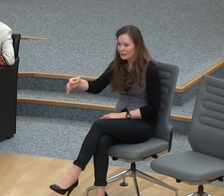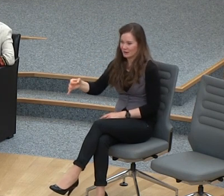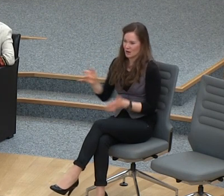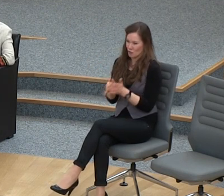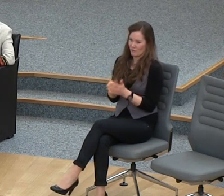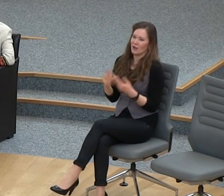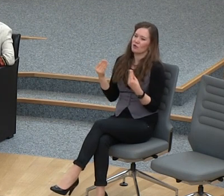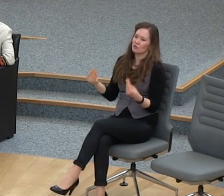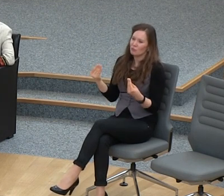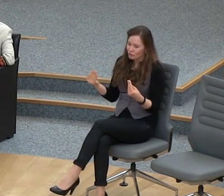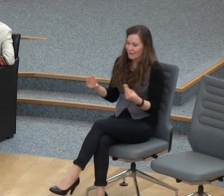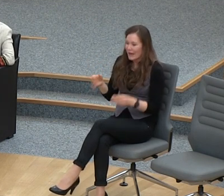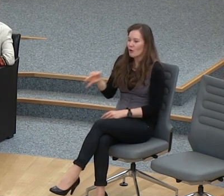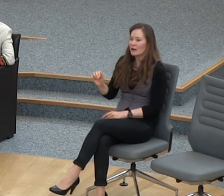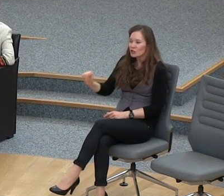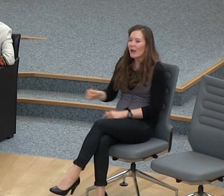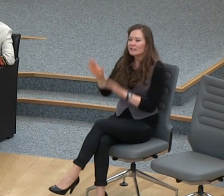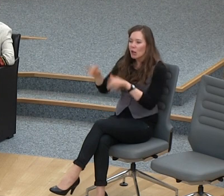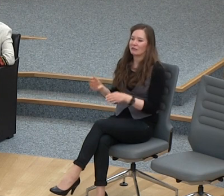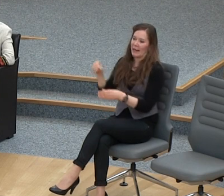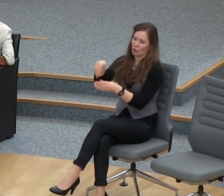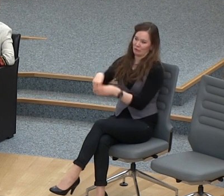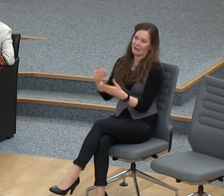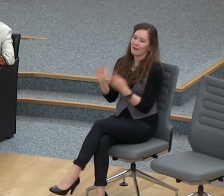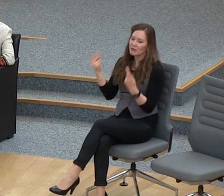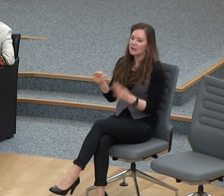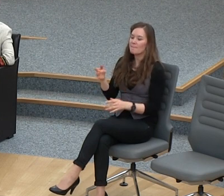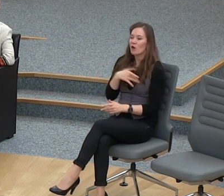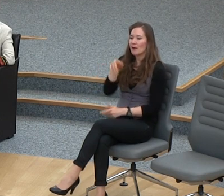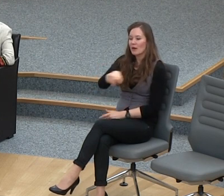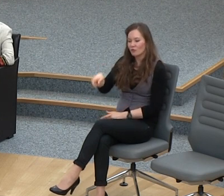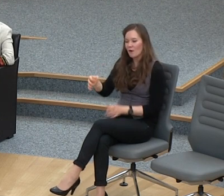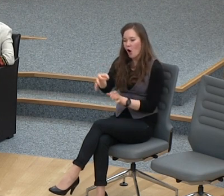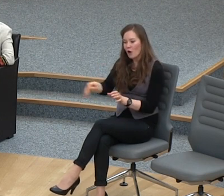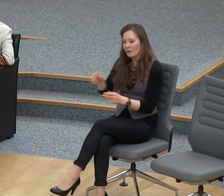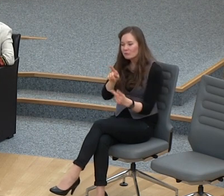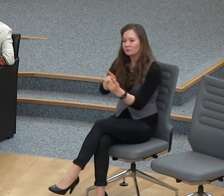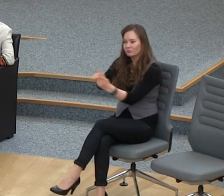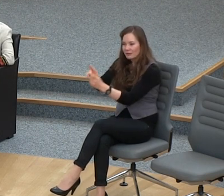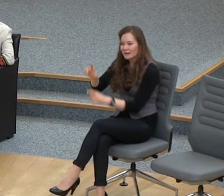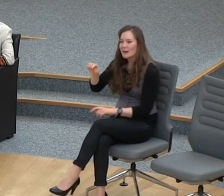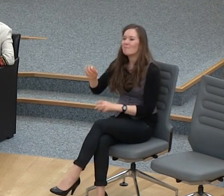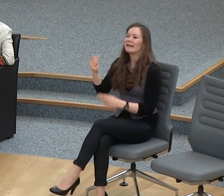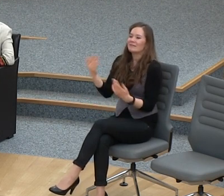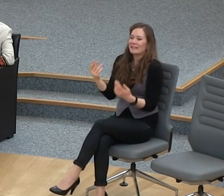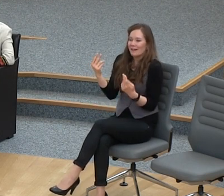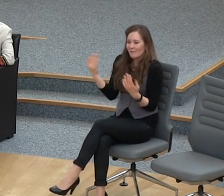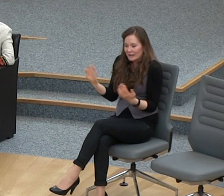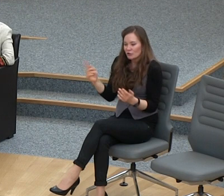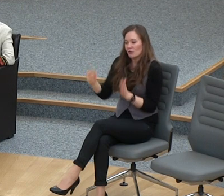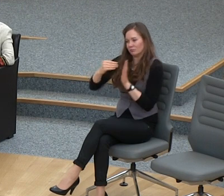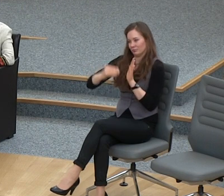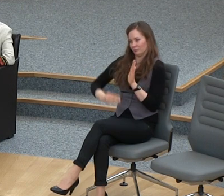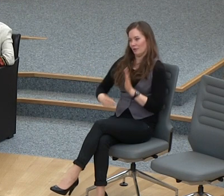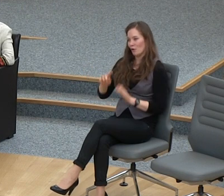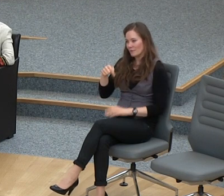findet in der Kommune zunächst statt, mit den Betroffenen vor Ort die Prioritätenliste zu erarbeiten. Denn